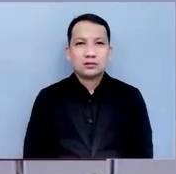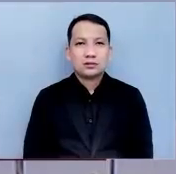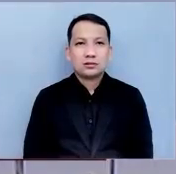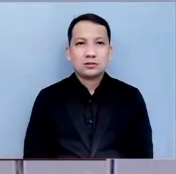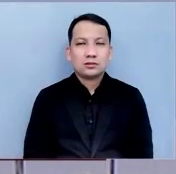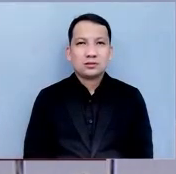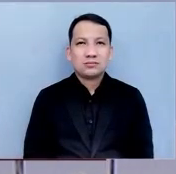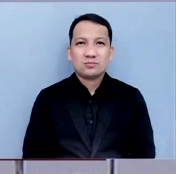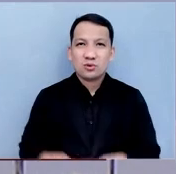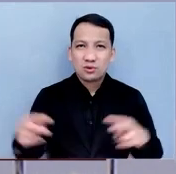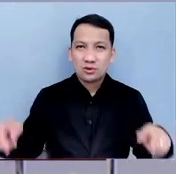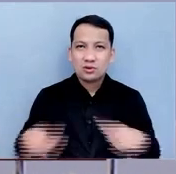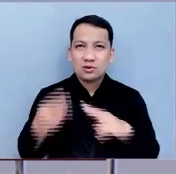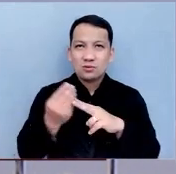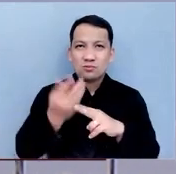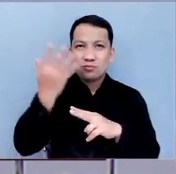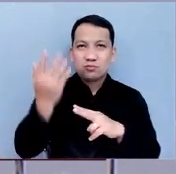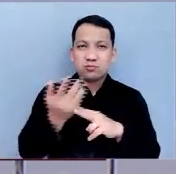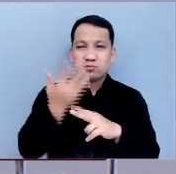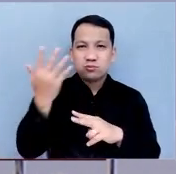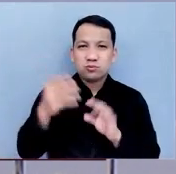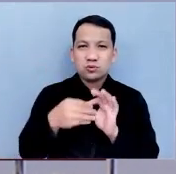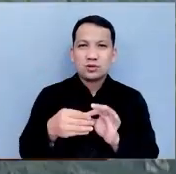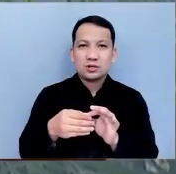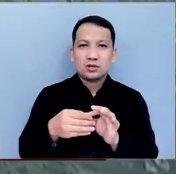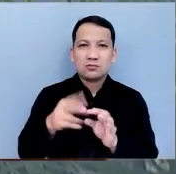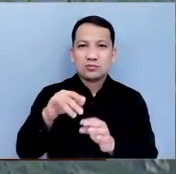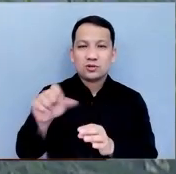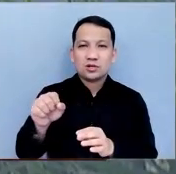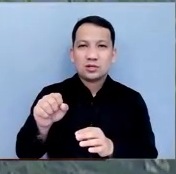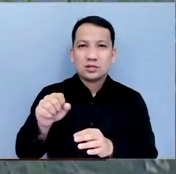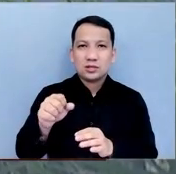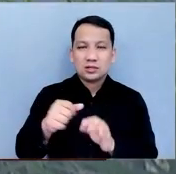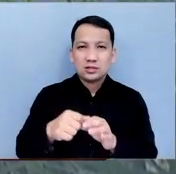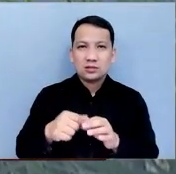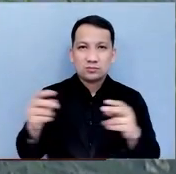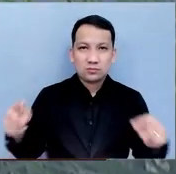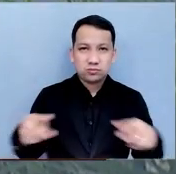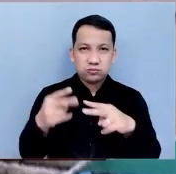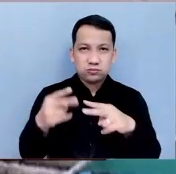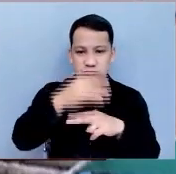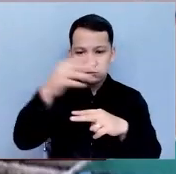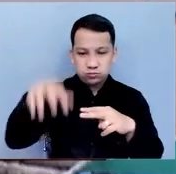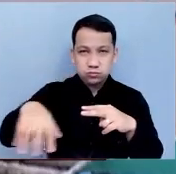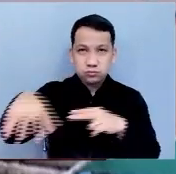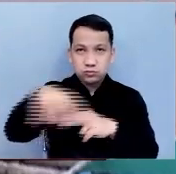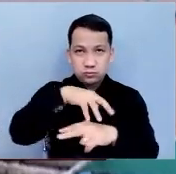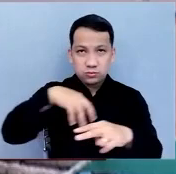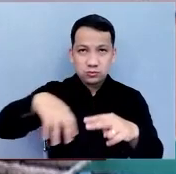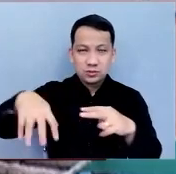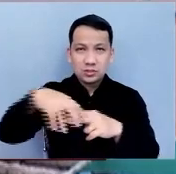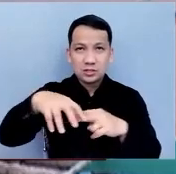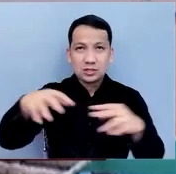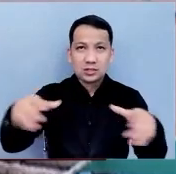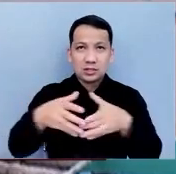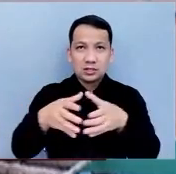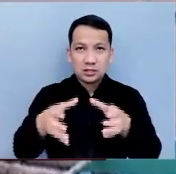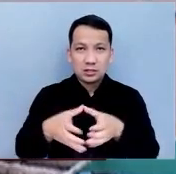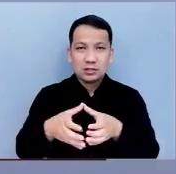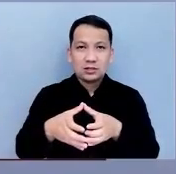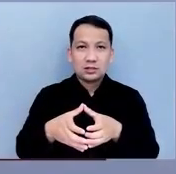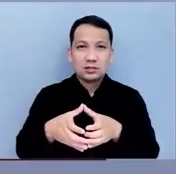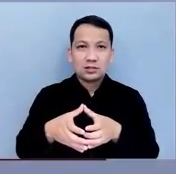Balot ng fog o tinatawag na volcanic smog ang paligid ng Bulkang Taal at ang katabi nitong Lawas, Agoncillo,